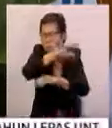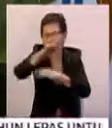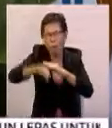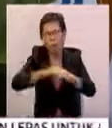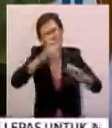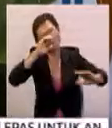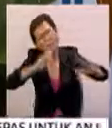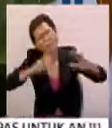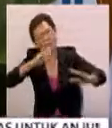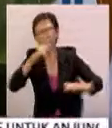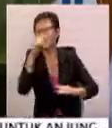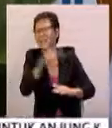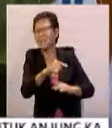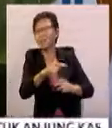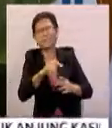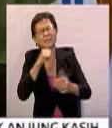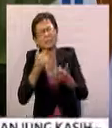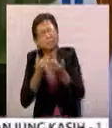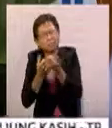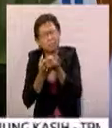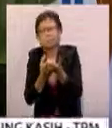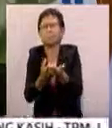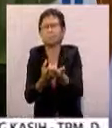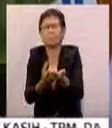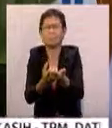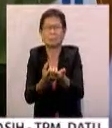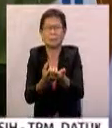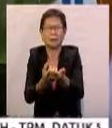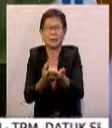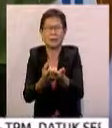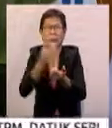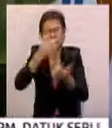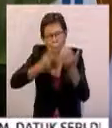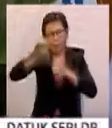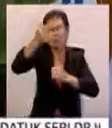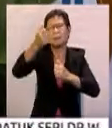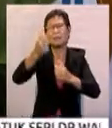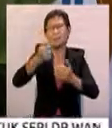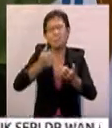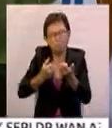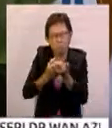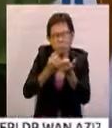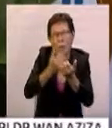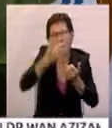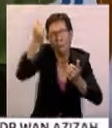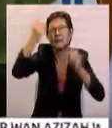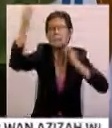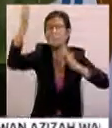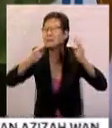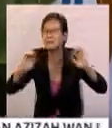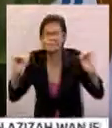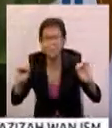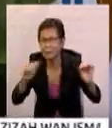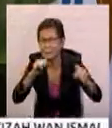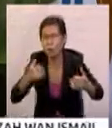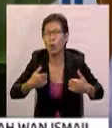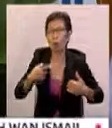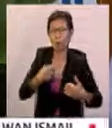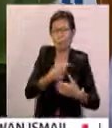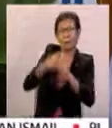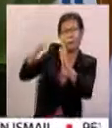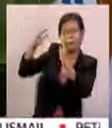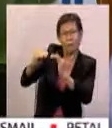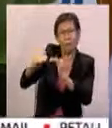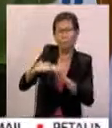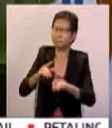things doesn't contribute towards the betterment of this country. So we hope that we don't